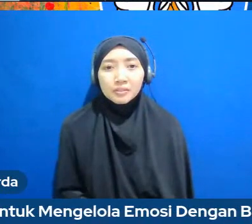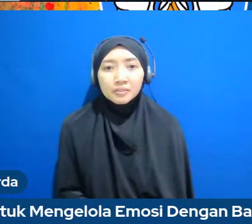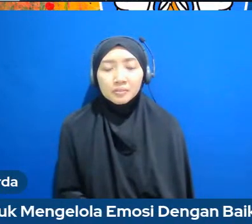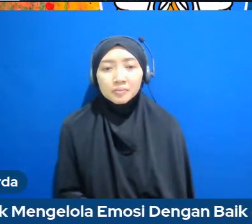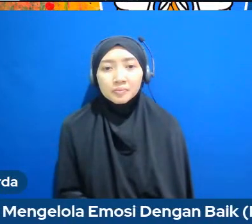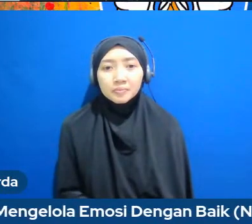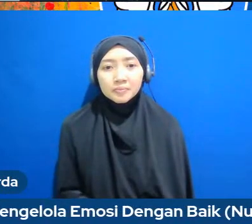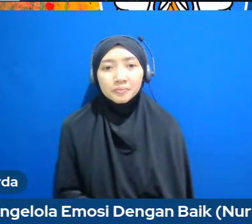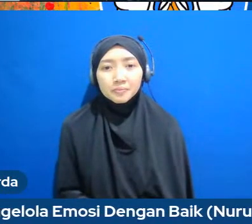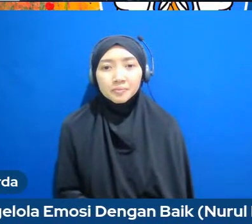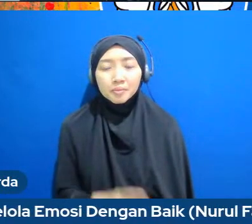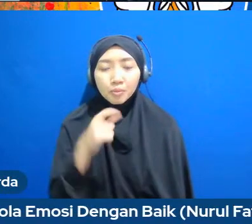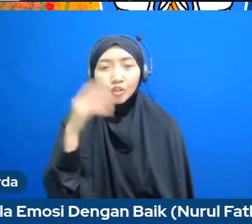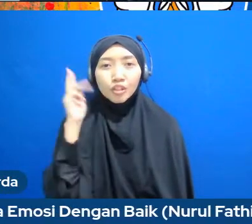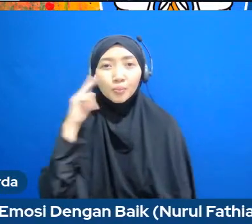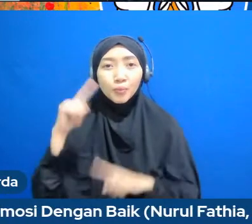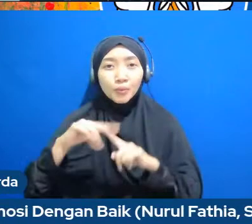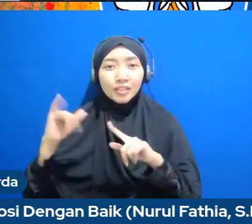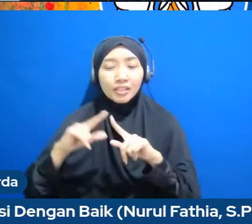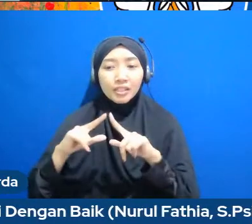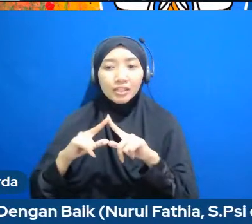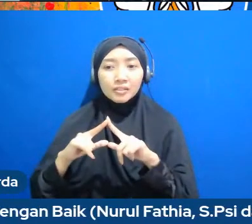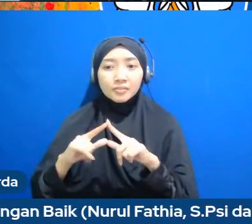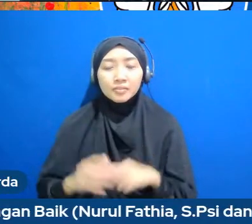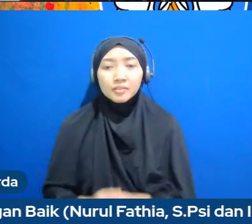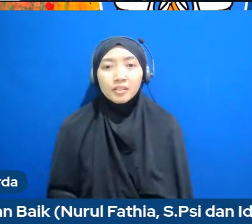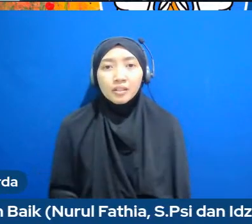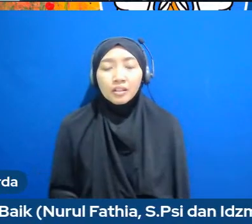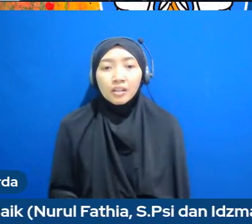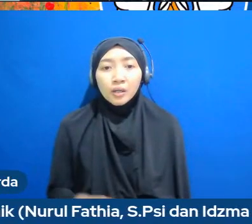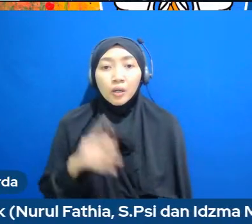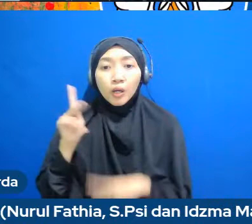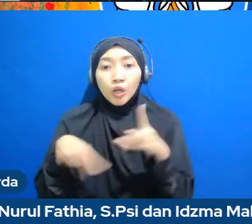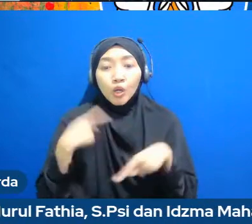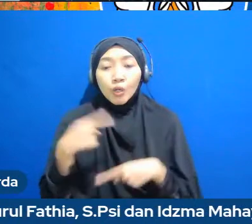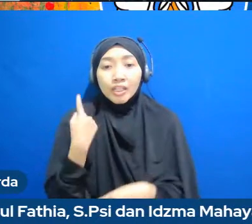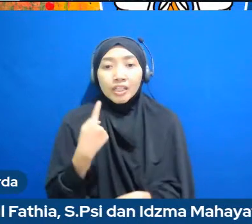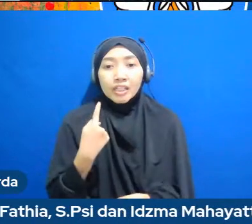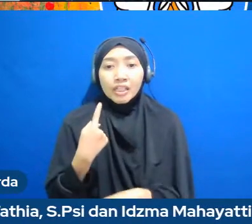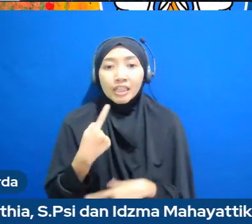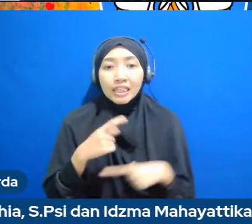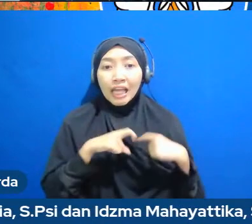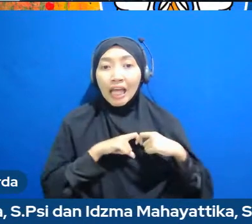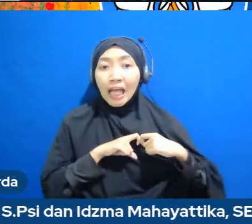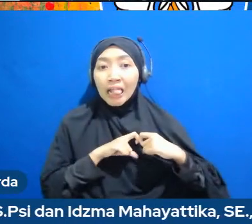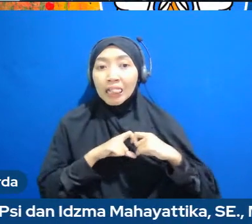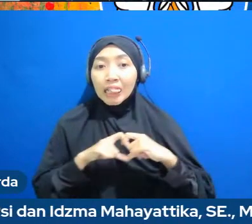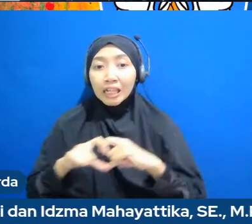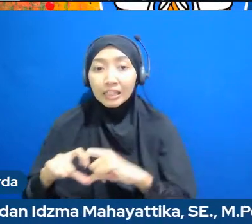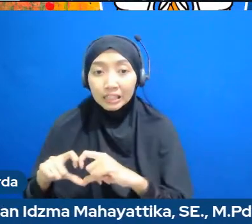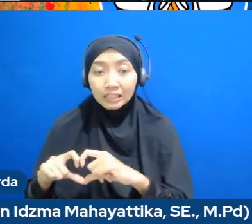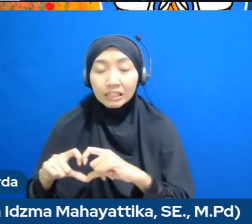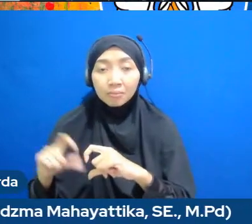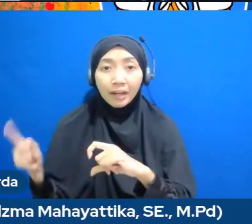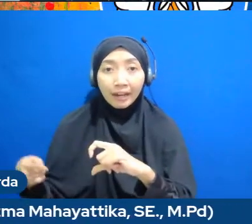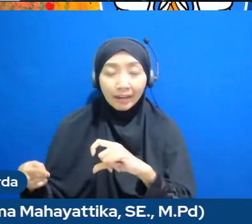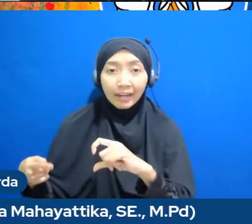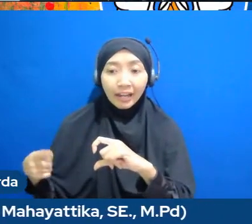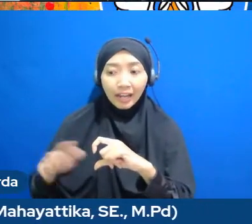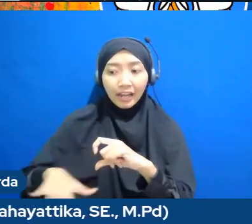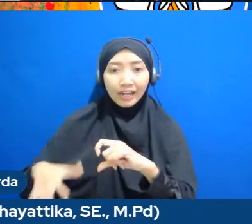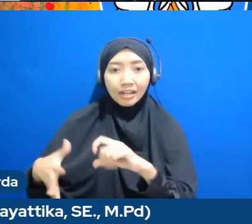Ini Buti ya, jadi apa namanya? Kalau kitanya pakai hati, anak juga bisa lebih ini